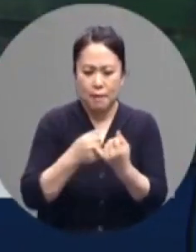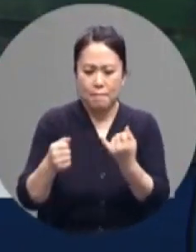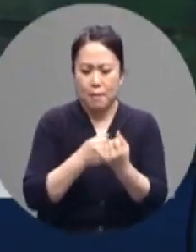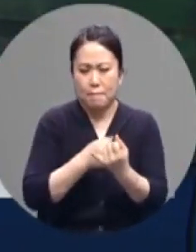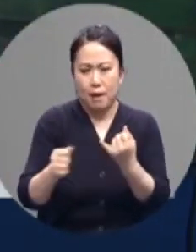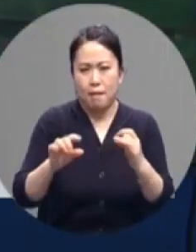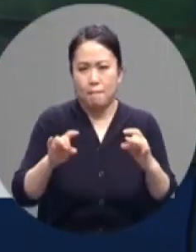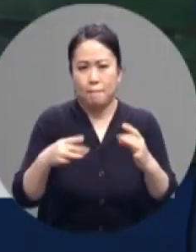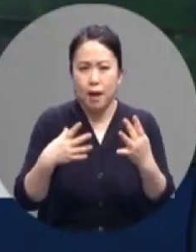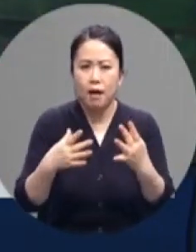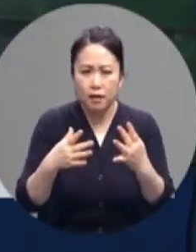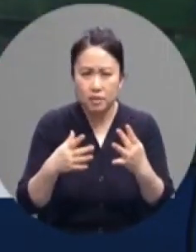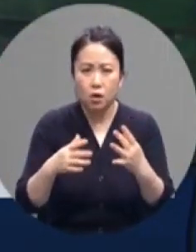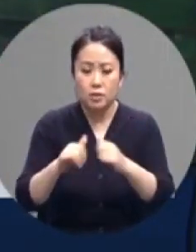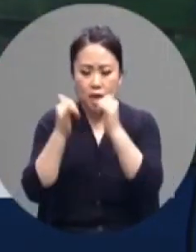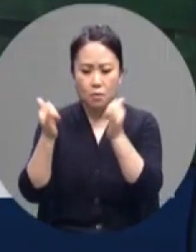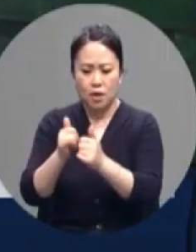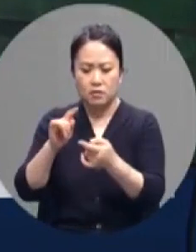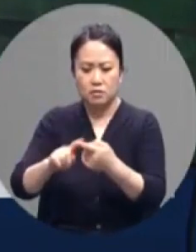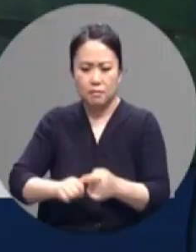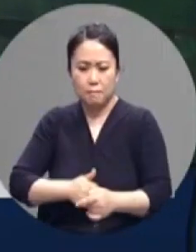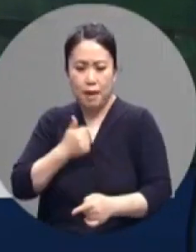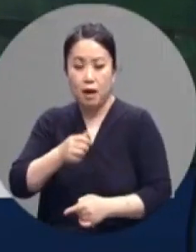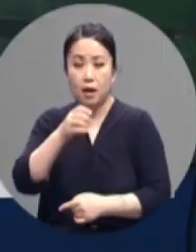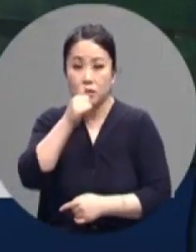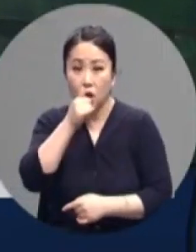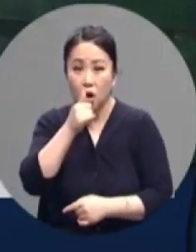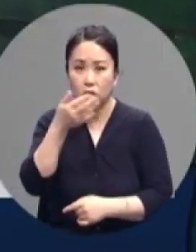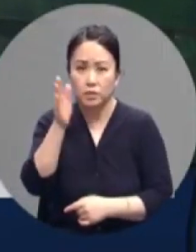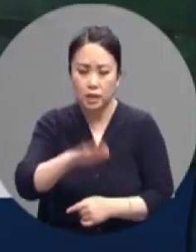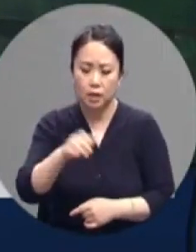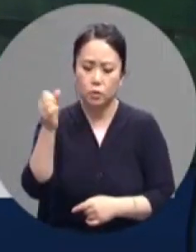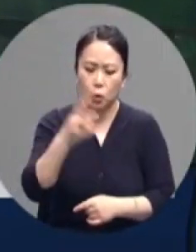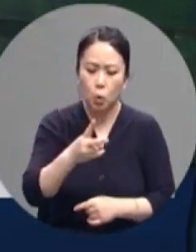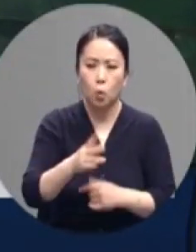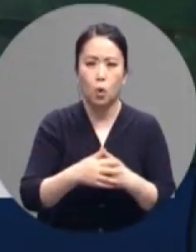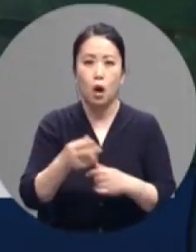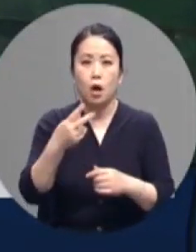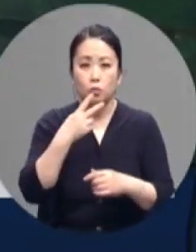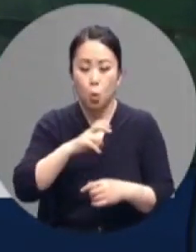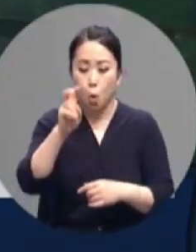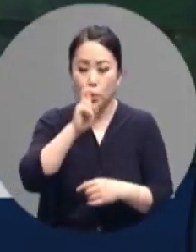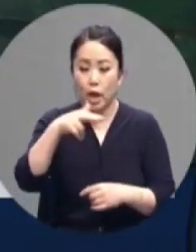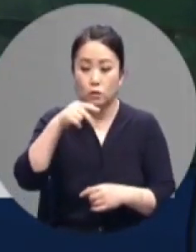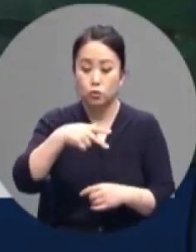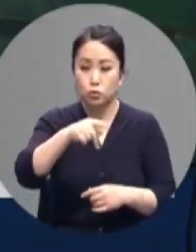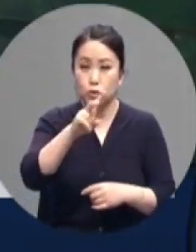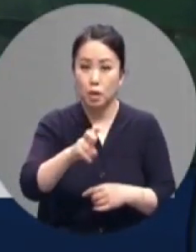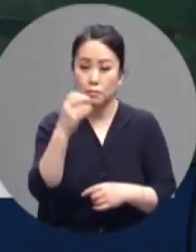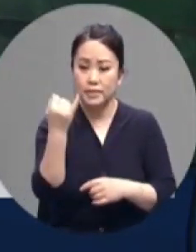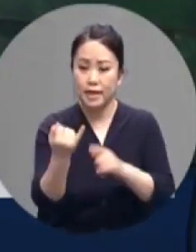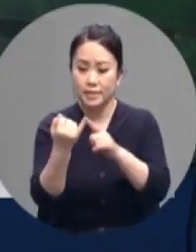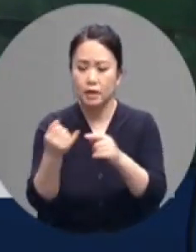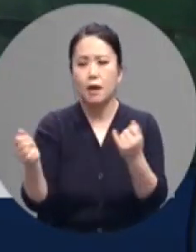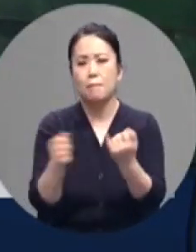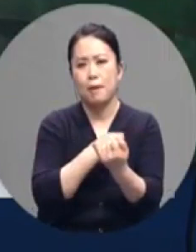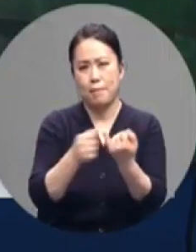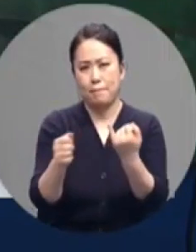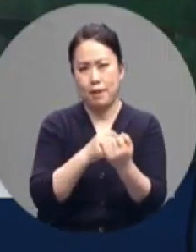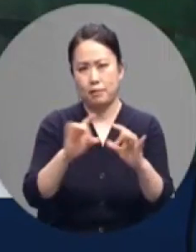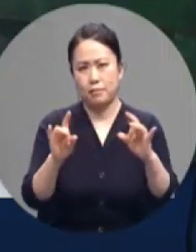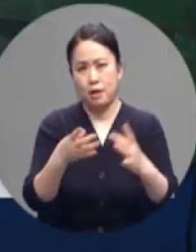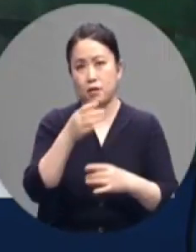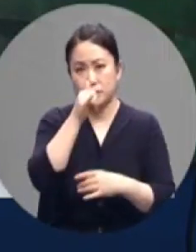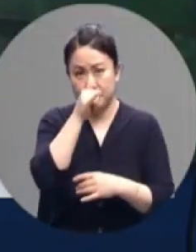일었는데요. 또 부산에서 노래주점 여성 주인이 묻지마 폭행을 당했습니다. 정신을 잃을 때까지 폭행을 당한